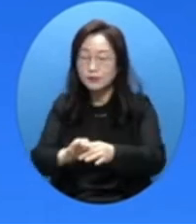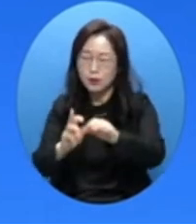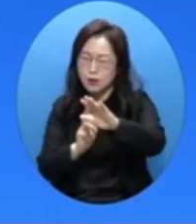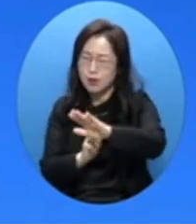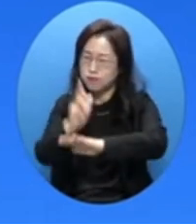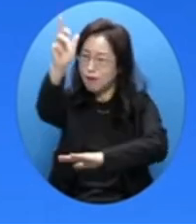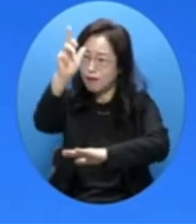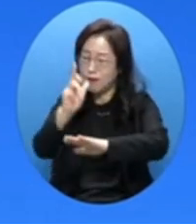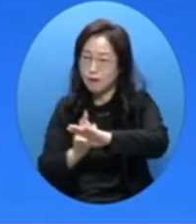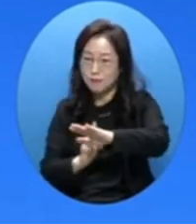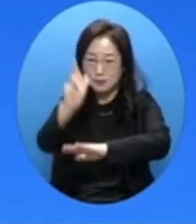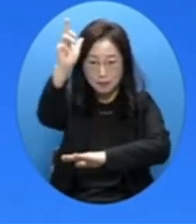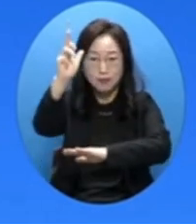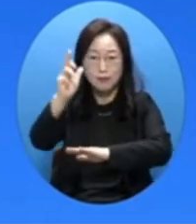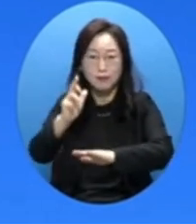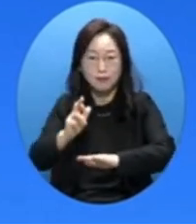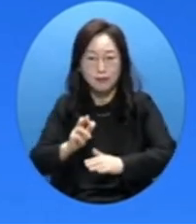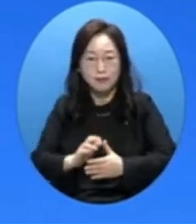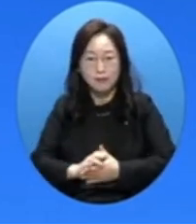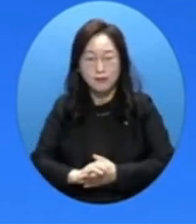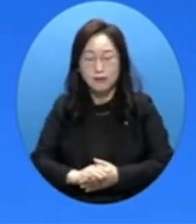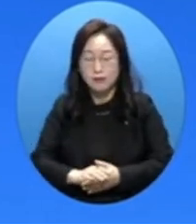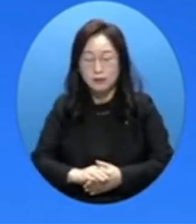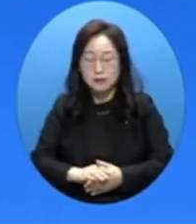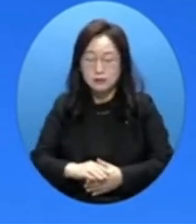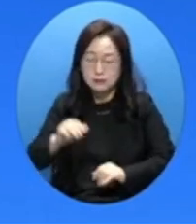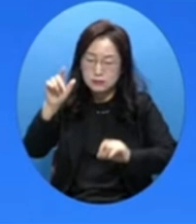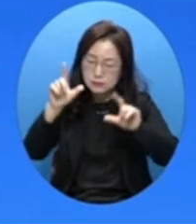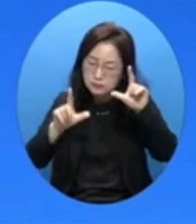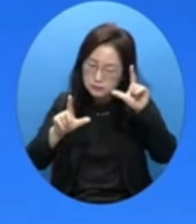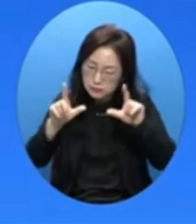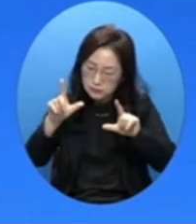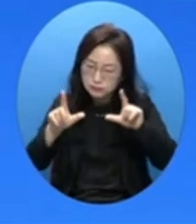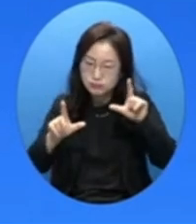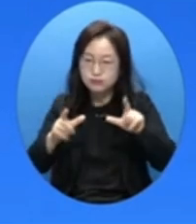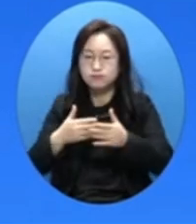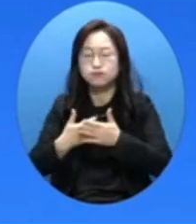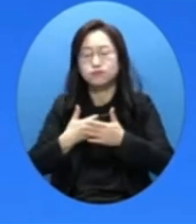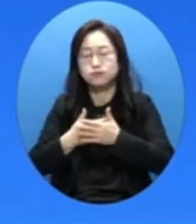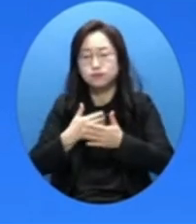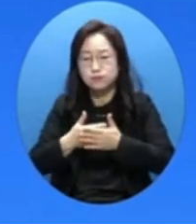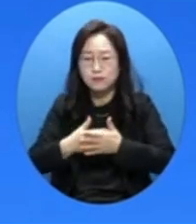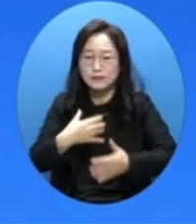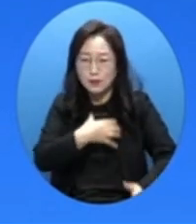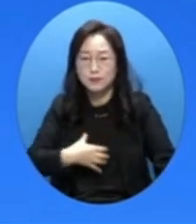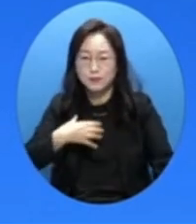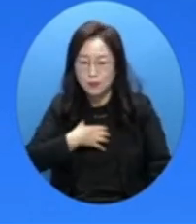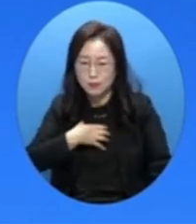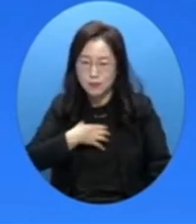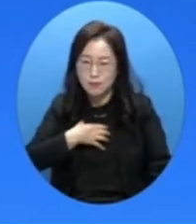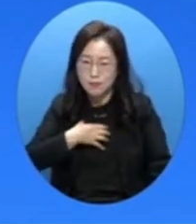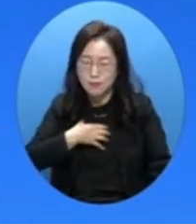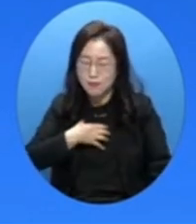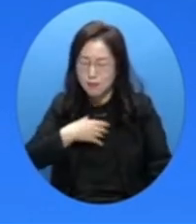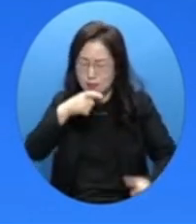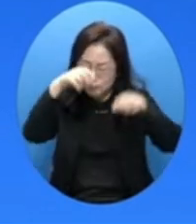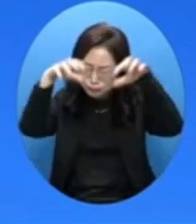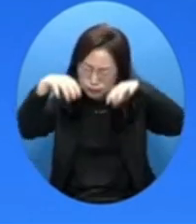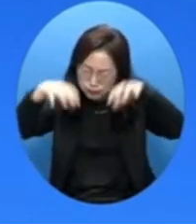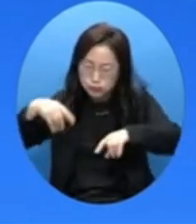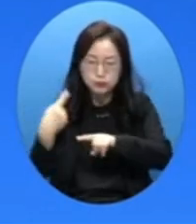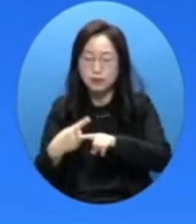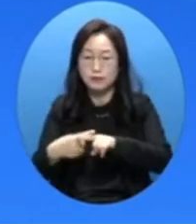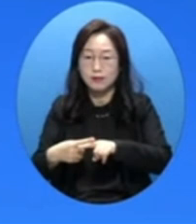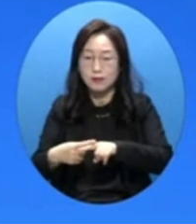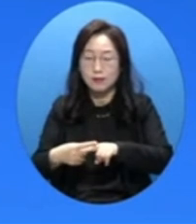미사일을 쏘아올리고 이러한 불안과 염려의 폭우가 쏟아지고 있는 것입니다. 평화의